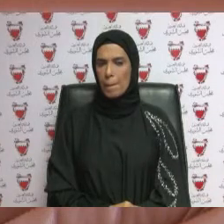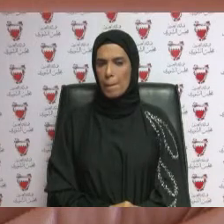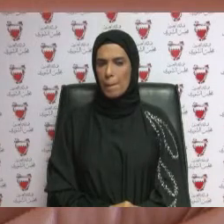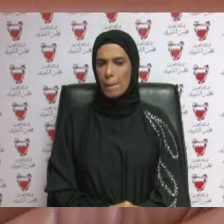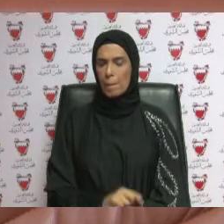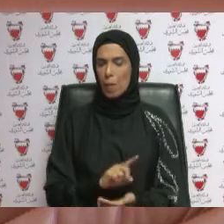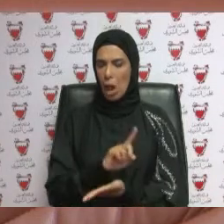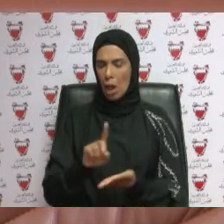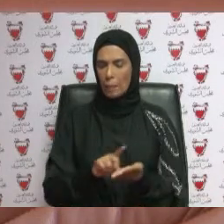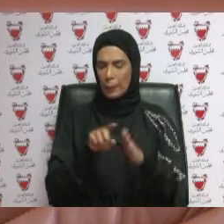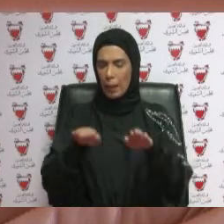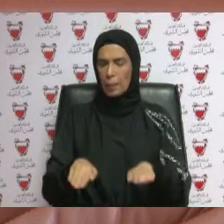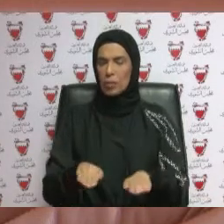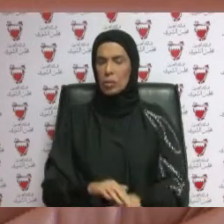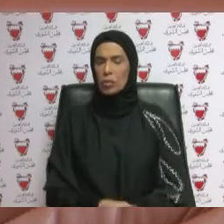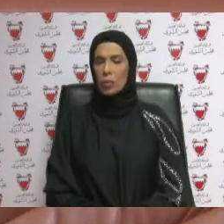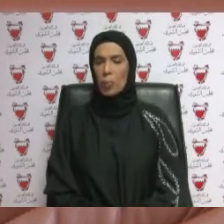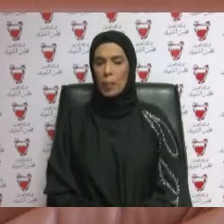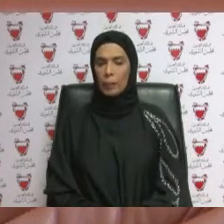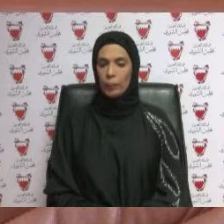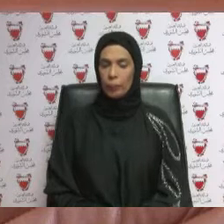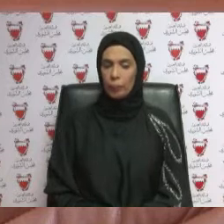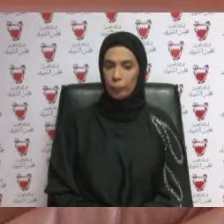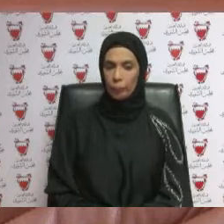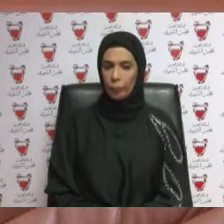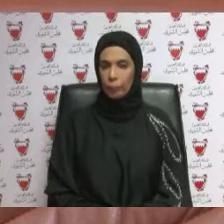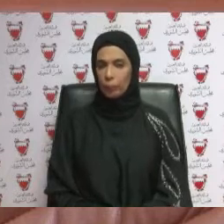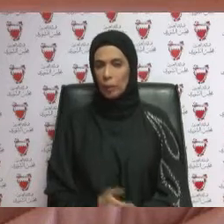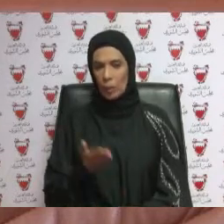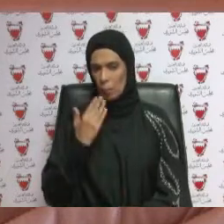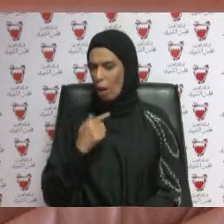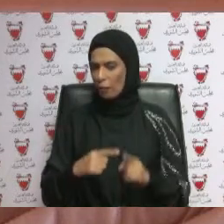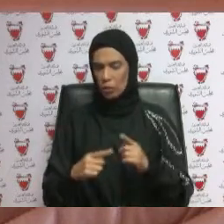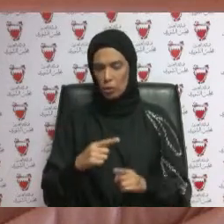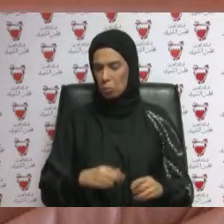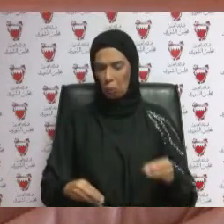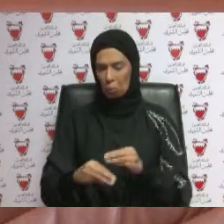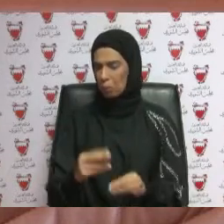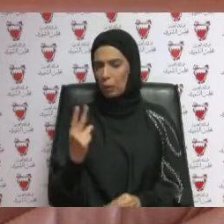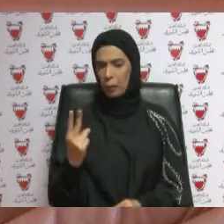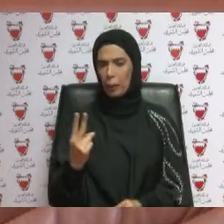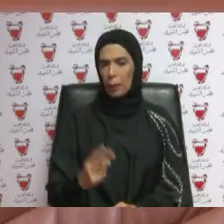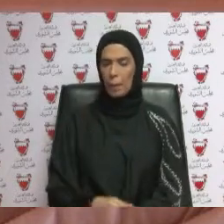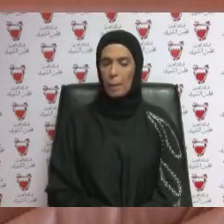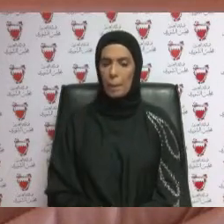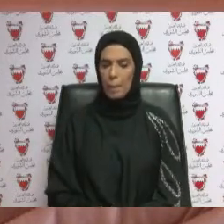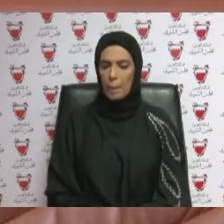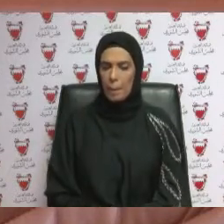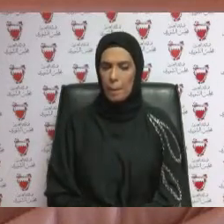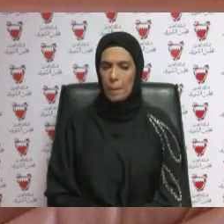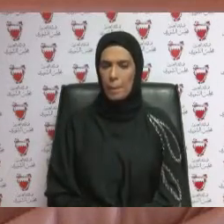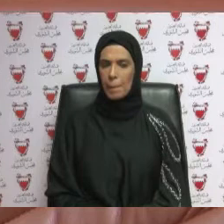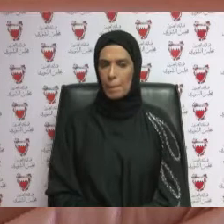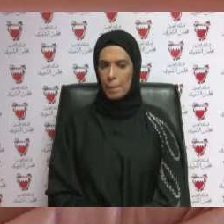البيئة، ولكن أمر محدد. أنا ما أعتقد في إشكالية على التعديلين بكل أمانة. اللي سمعناه من